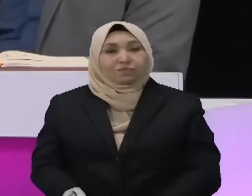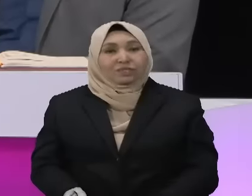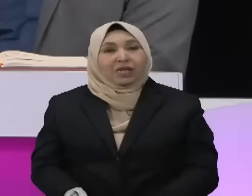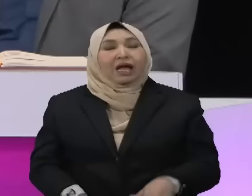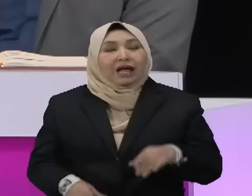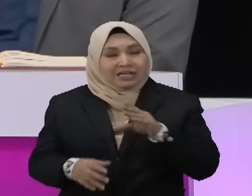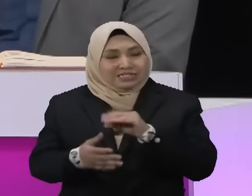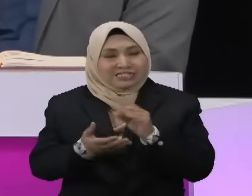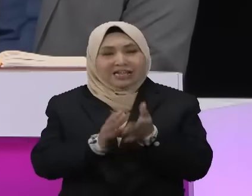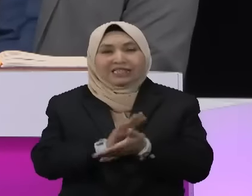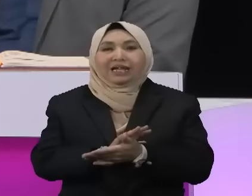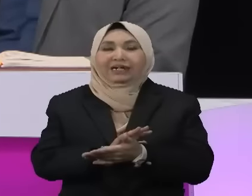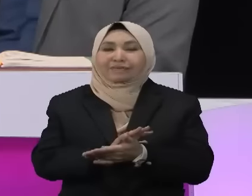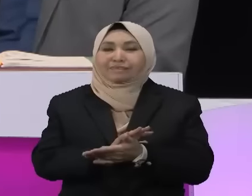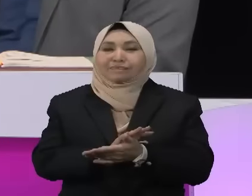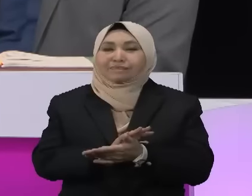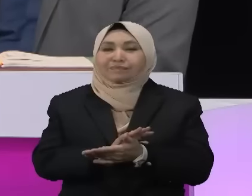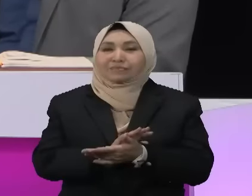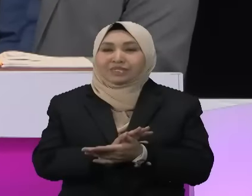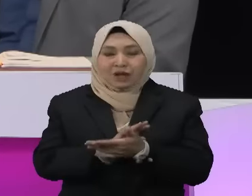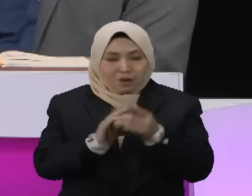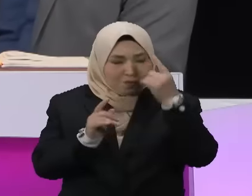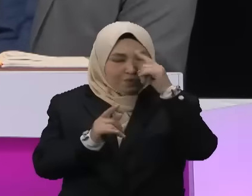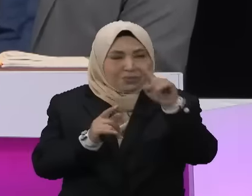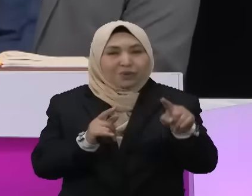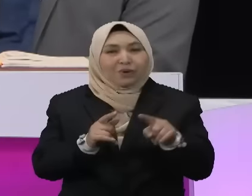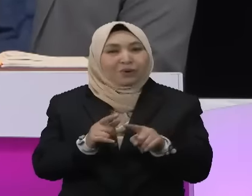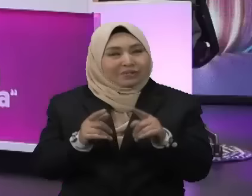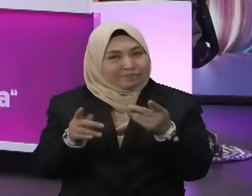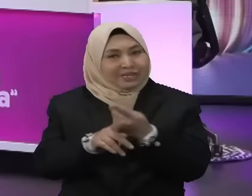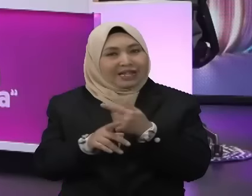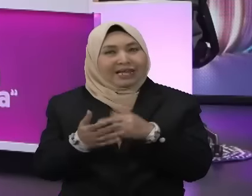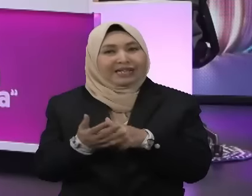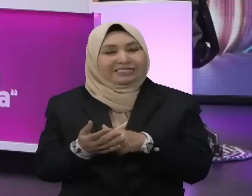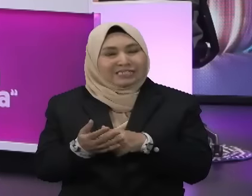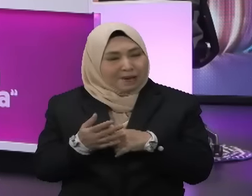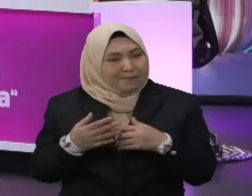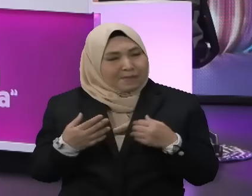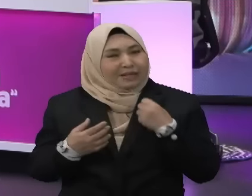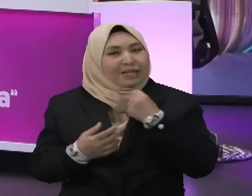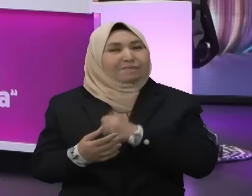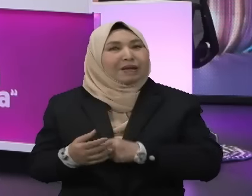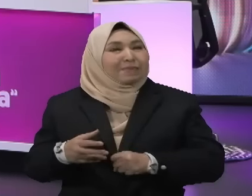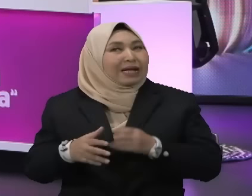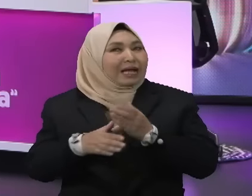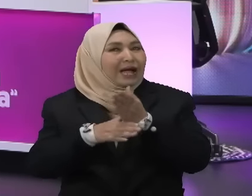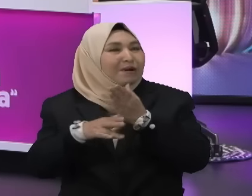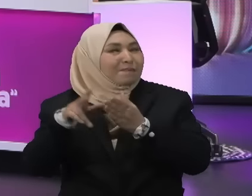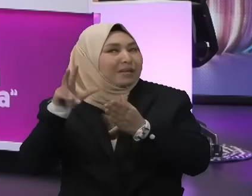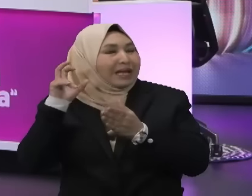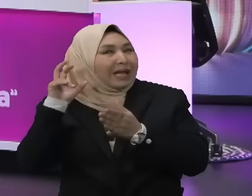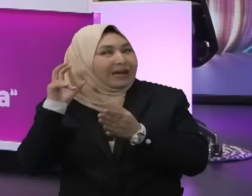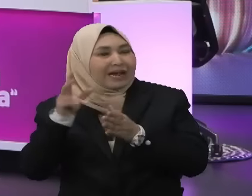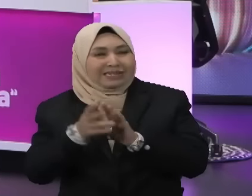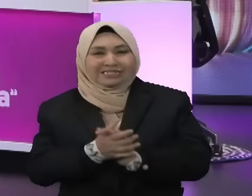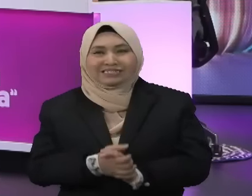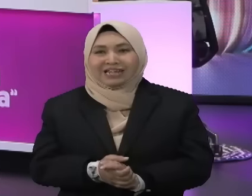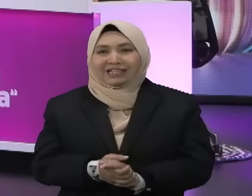Oh, okey. I'm sorry ya. Ya. Minta maaflah kalau mengganggu pendengaran. Dan Ustaz Aizad